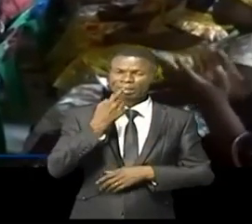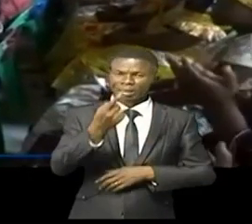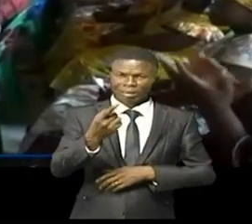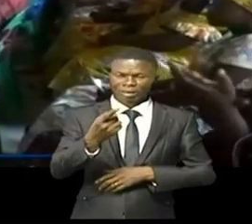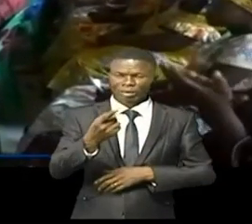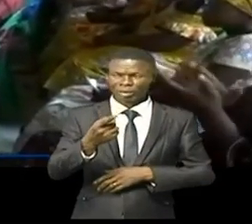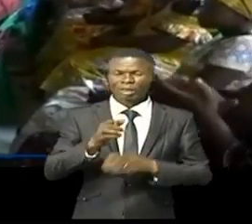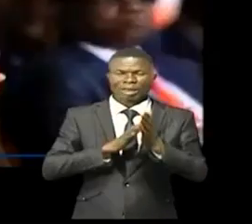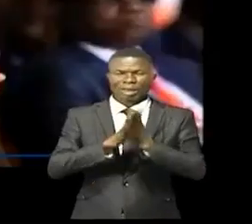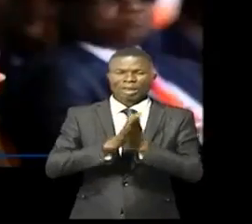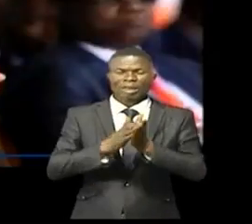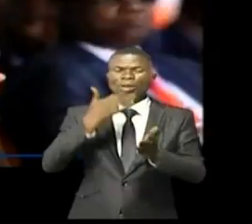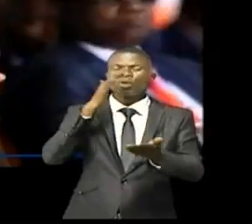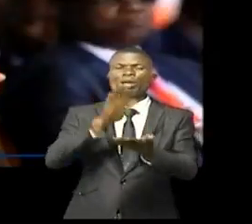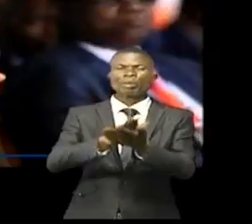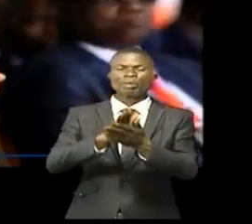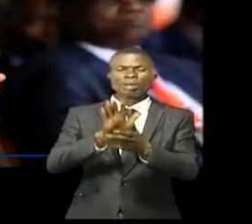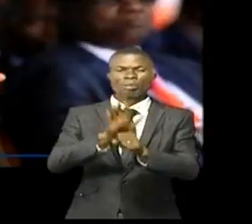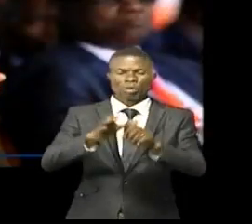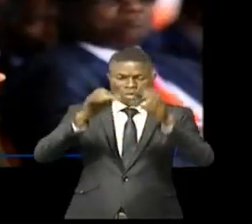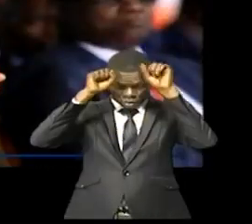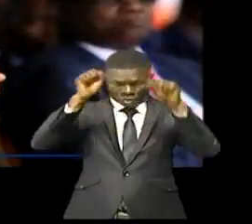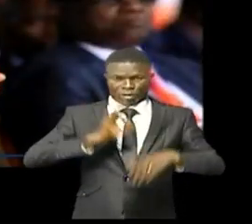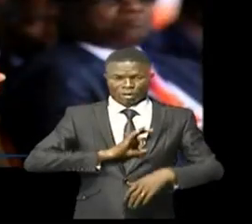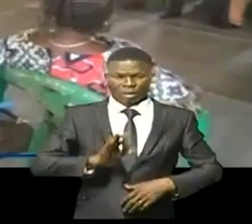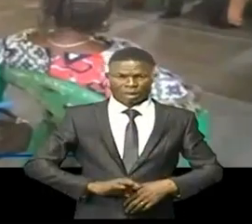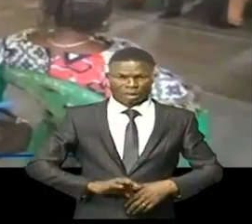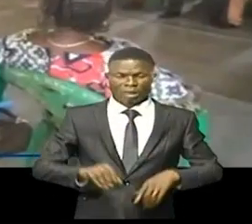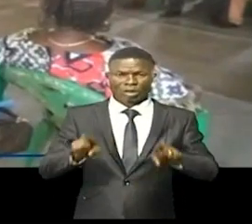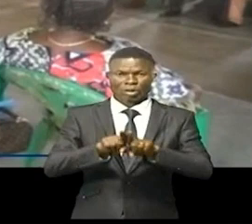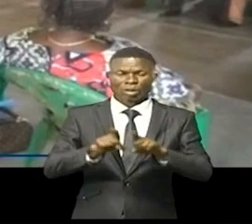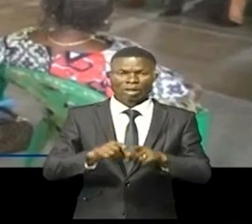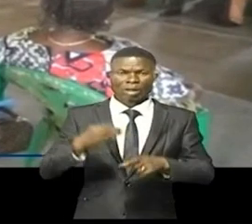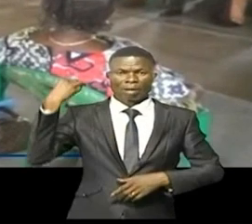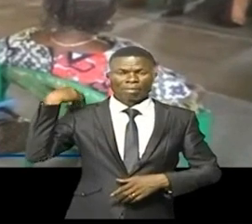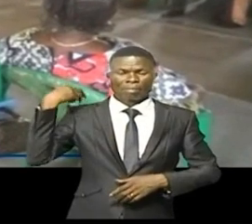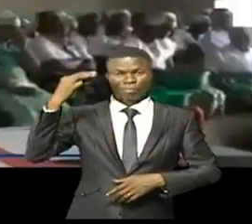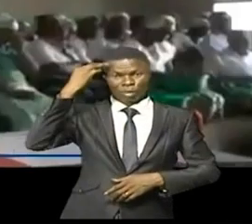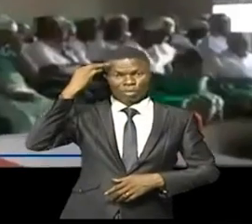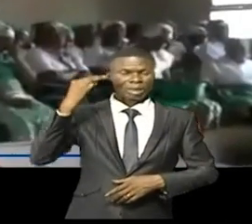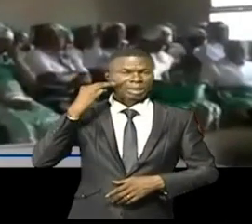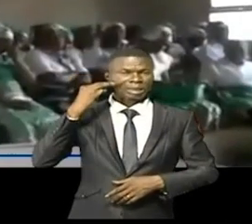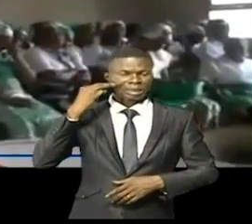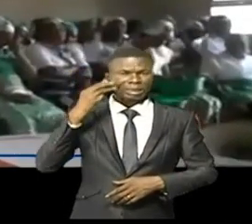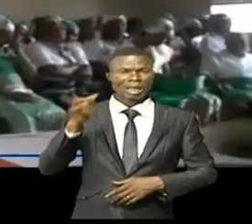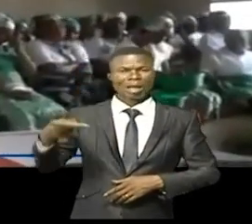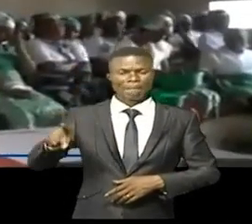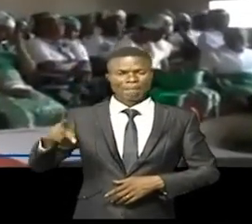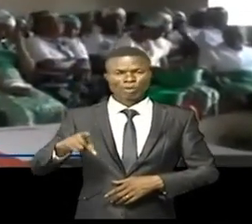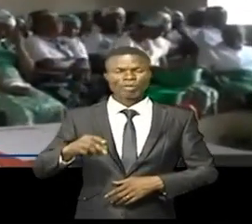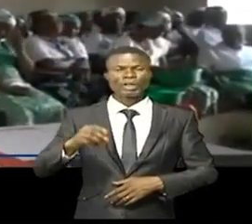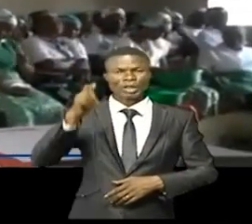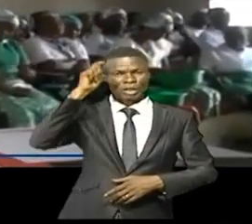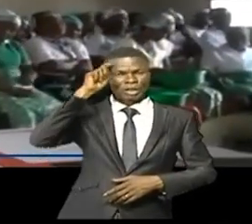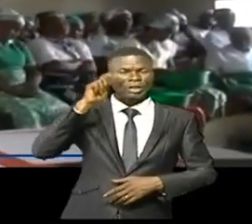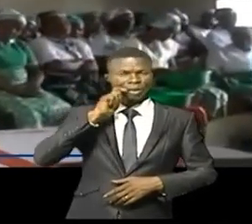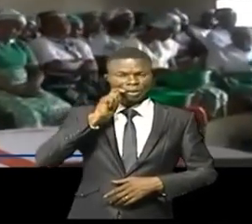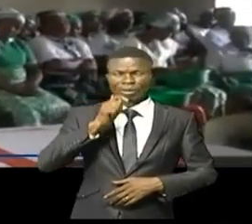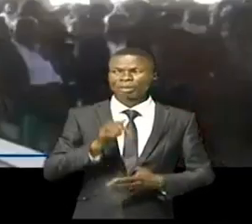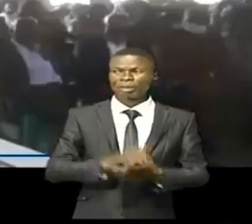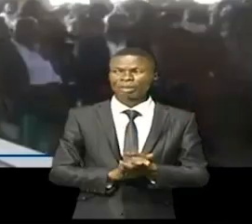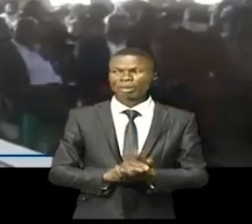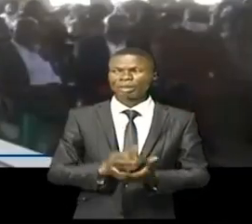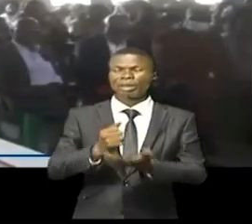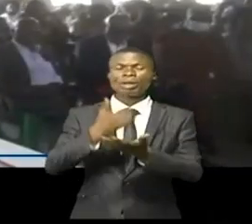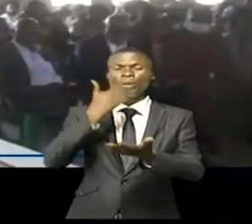convergent vers les hommages au président de la République, comme le cas avec la ministre provinciale du genre. Qu'il me soit permis de rendre des vibrants